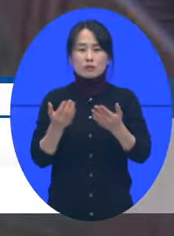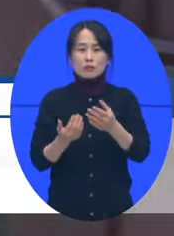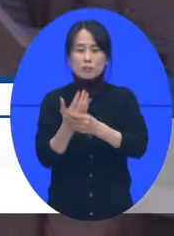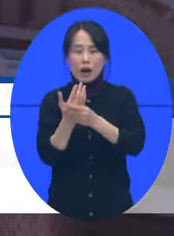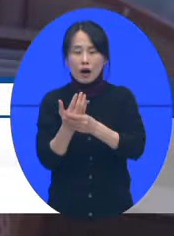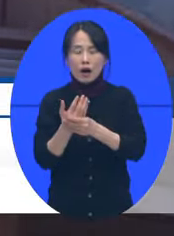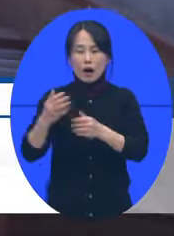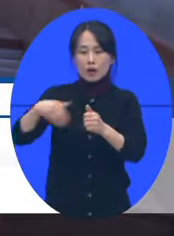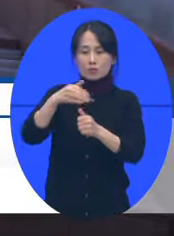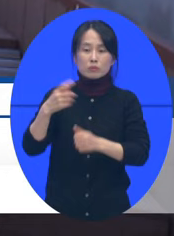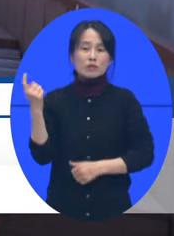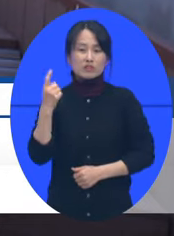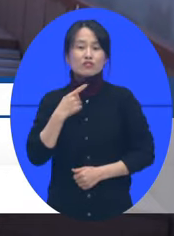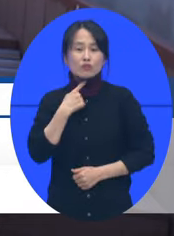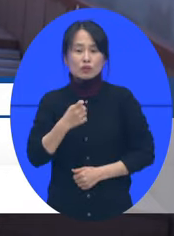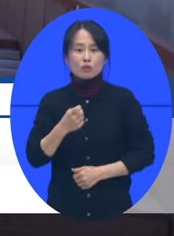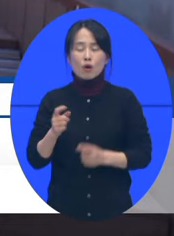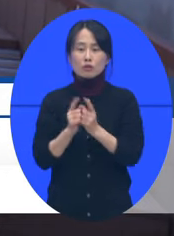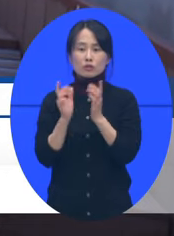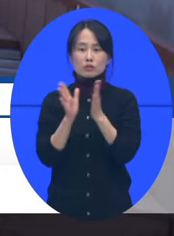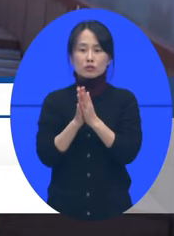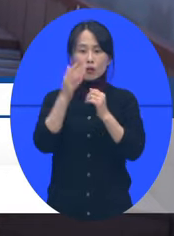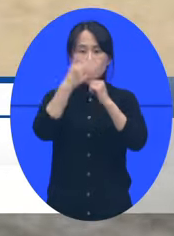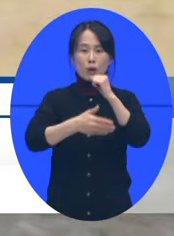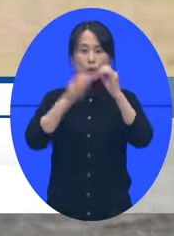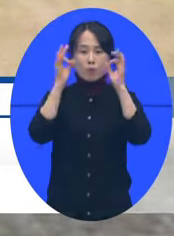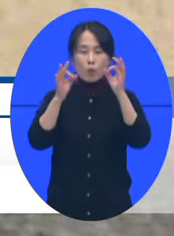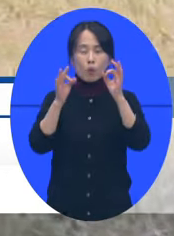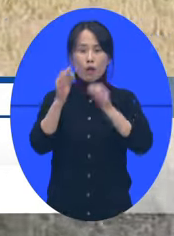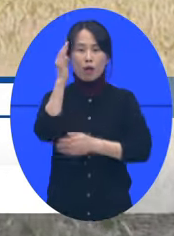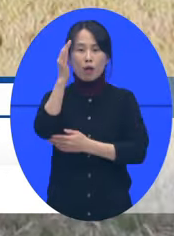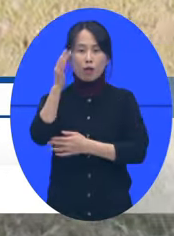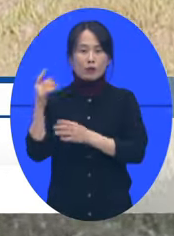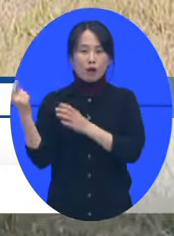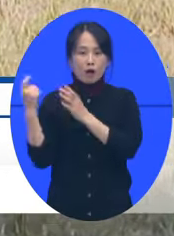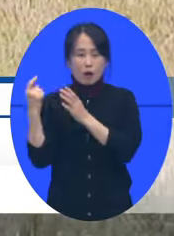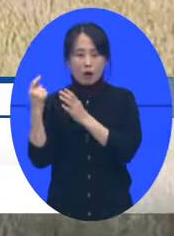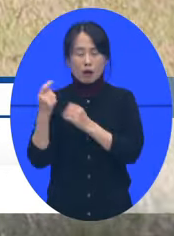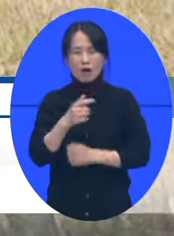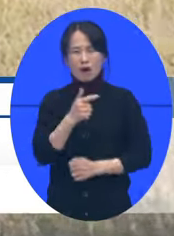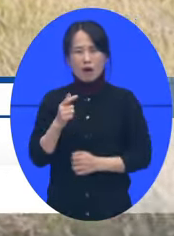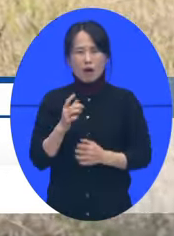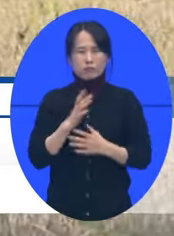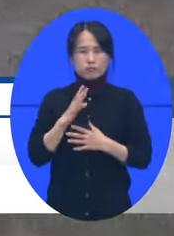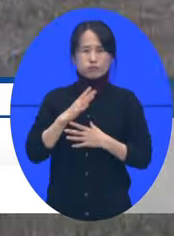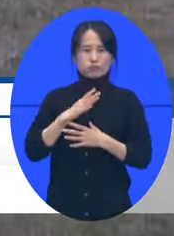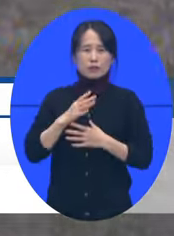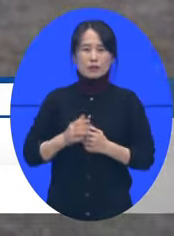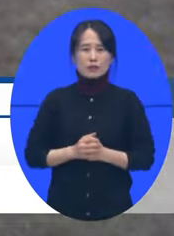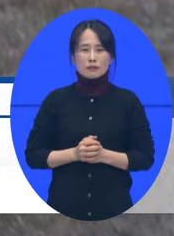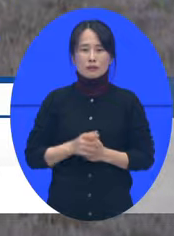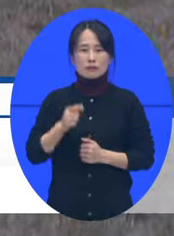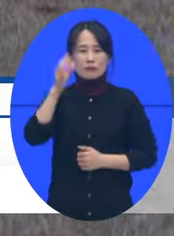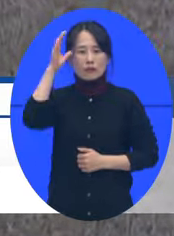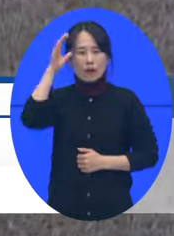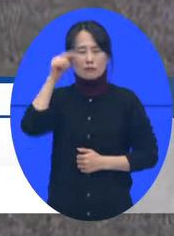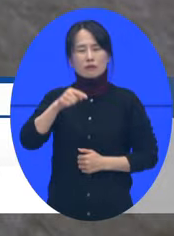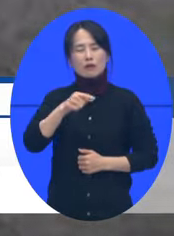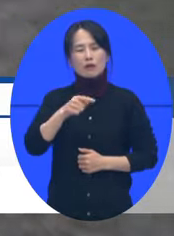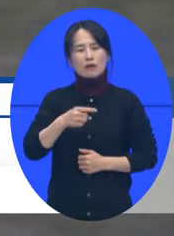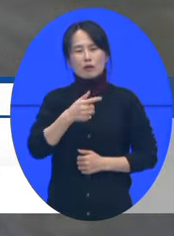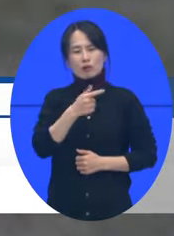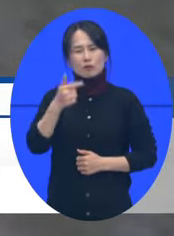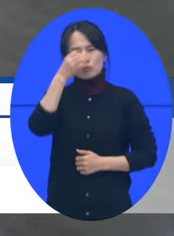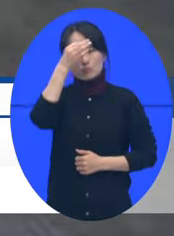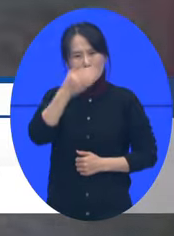얘기는 주변에서 듣긴 했지만 직접 사진도 보고 얘기를 들어보니까 너무 끔찍했어요. 그 아이들이 너무